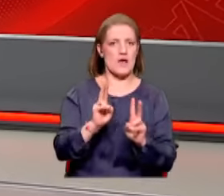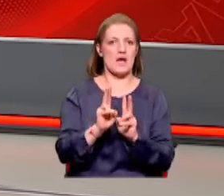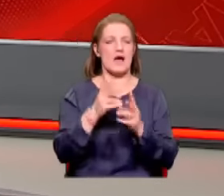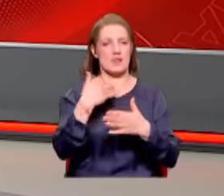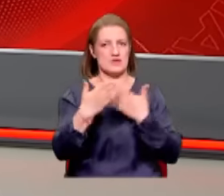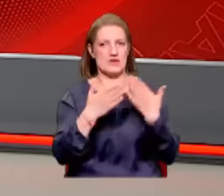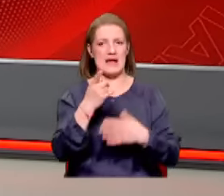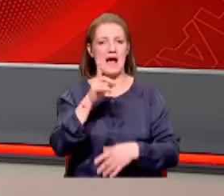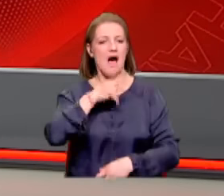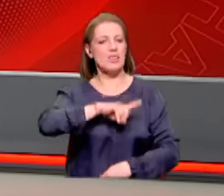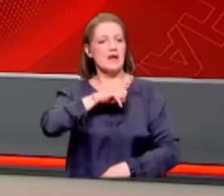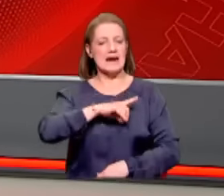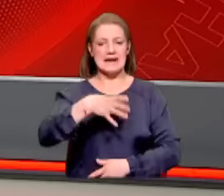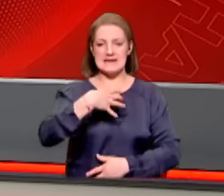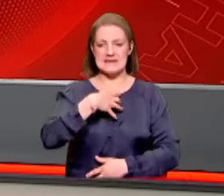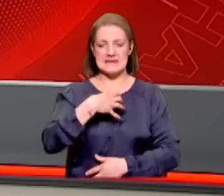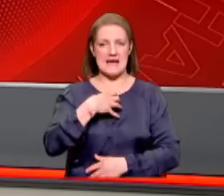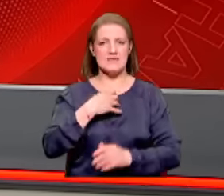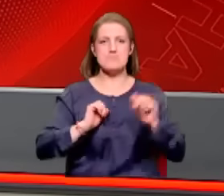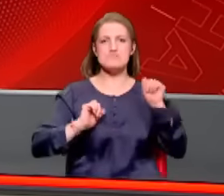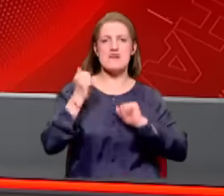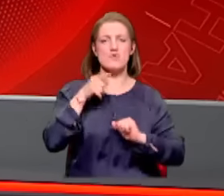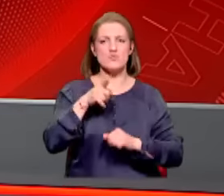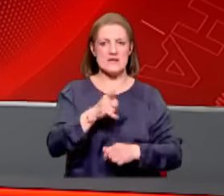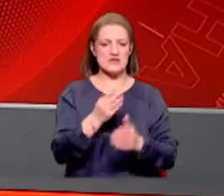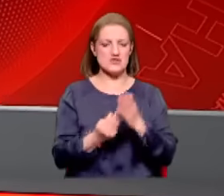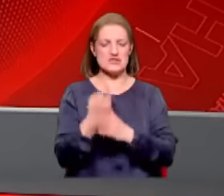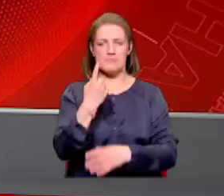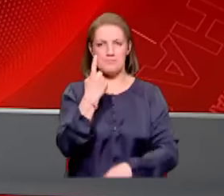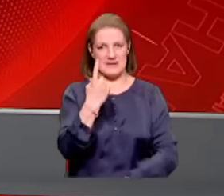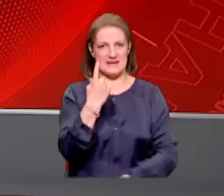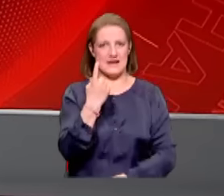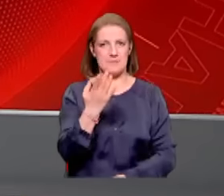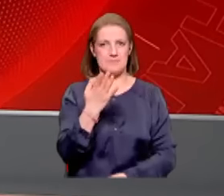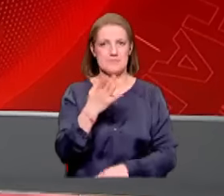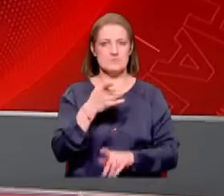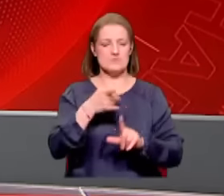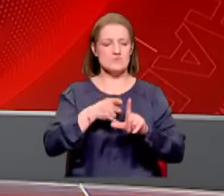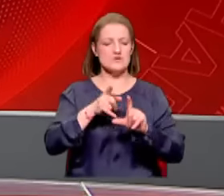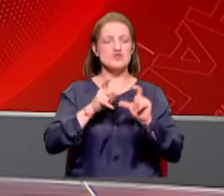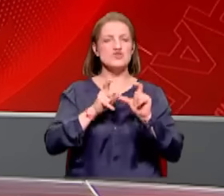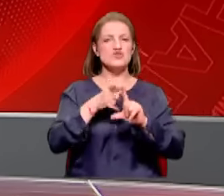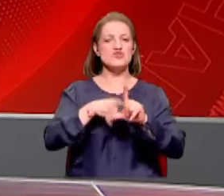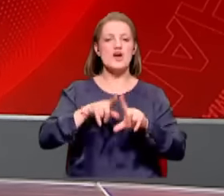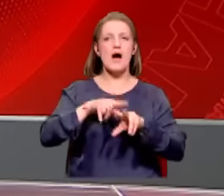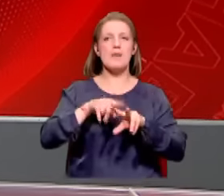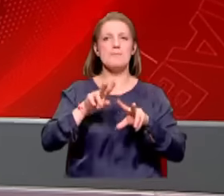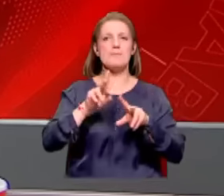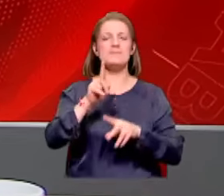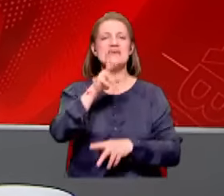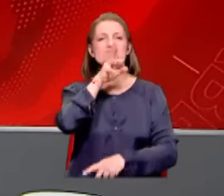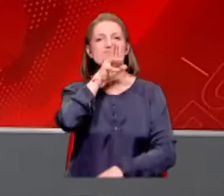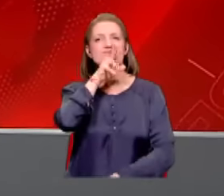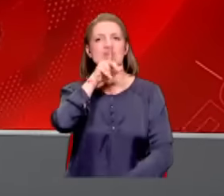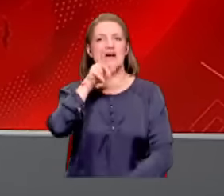Yine adayların kendi performansları öne çıktı. Bir de Jean-Paul Sartre'ın, bir